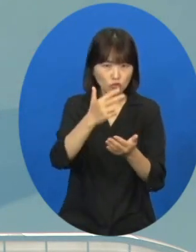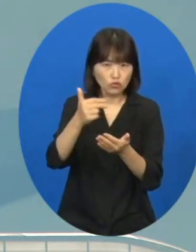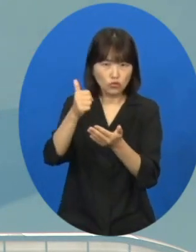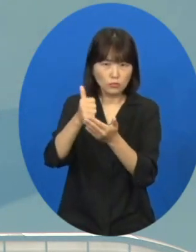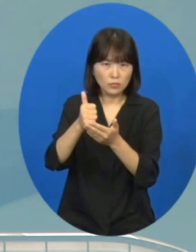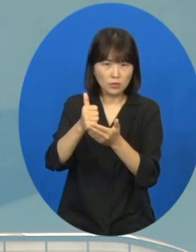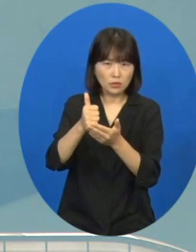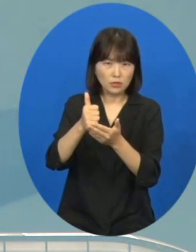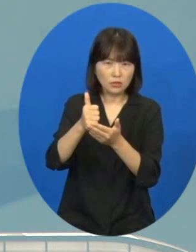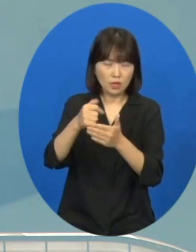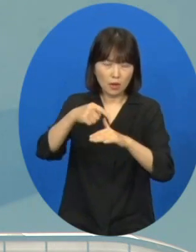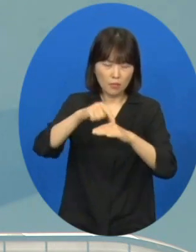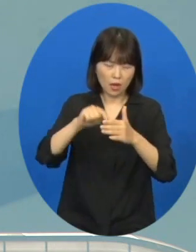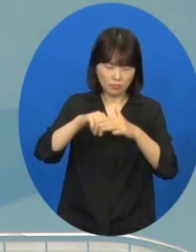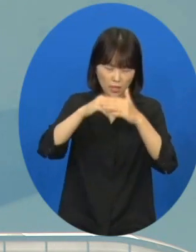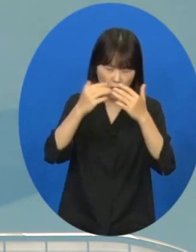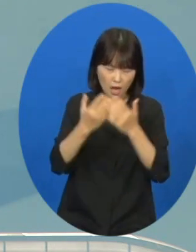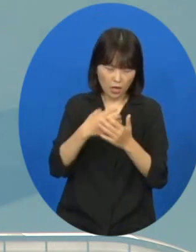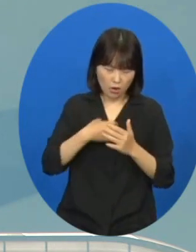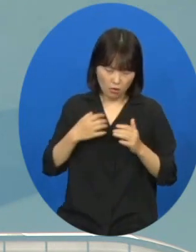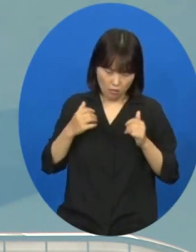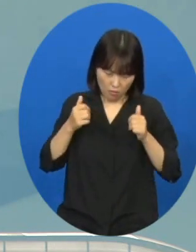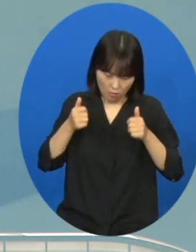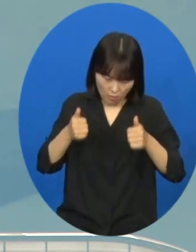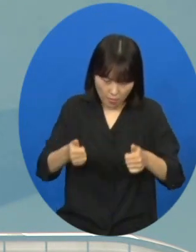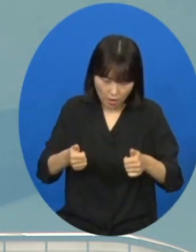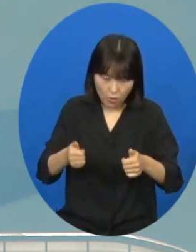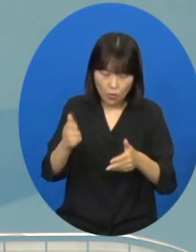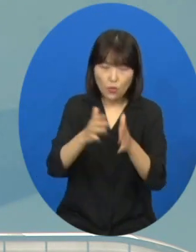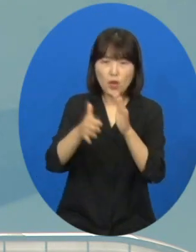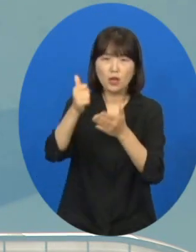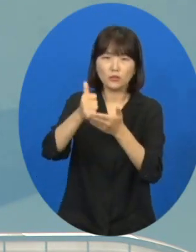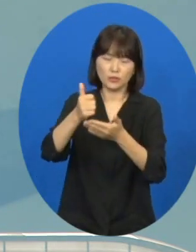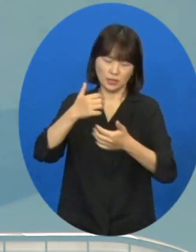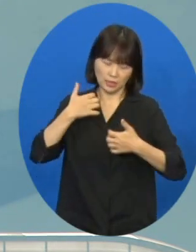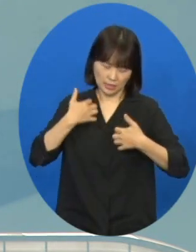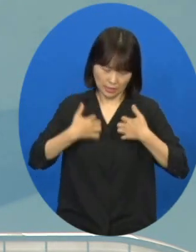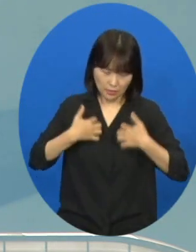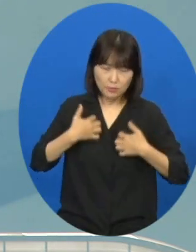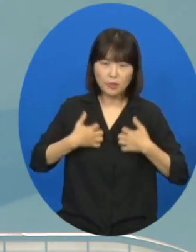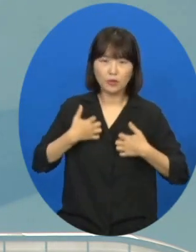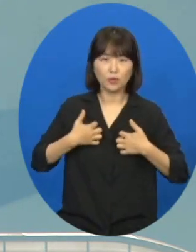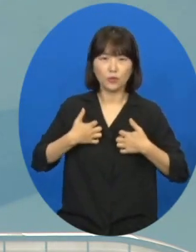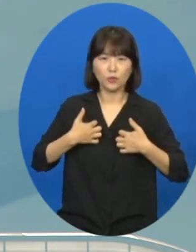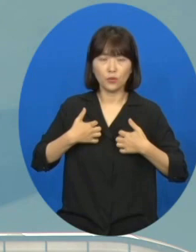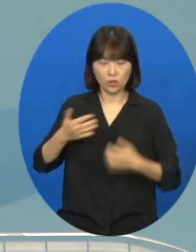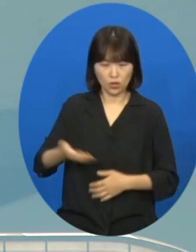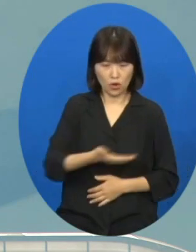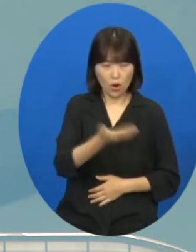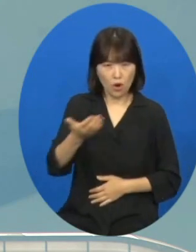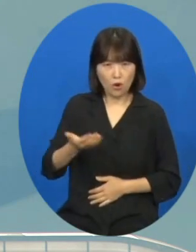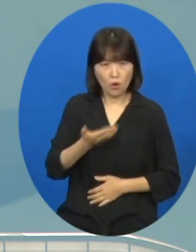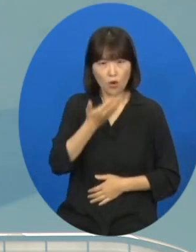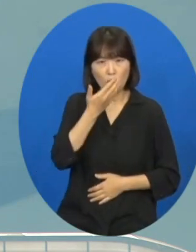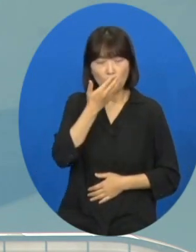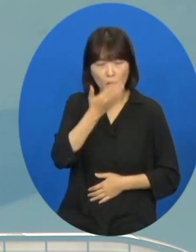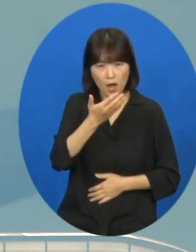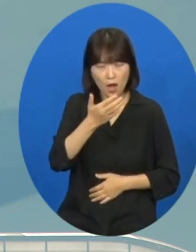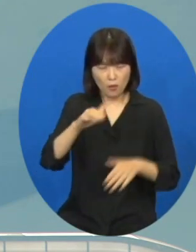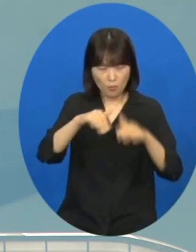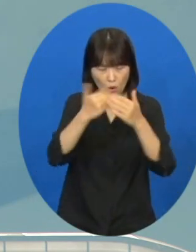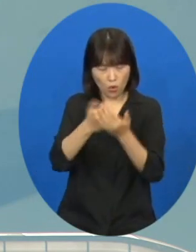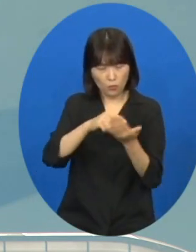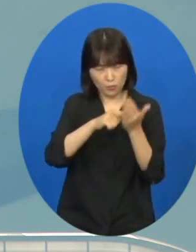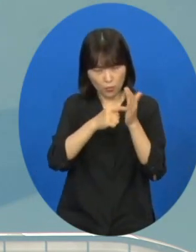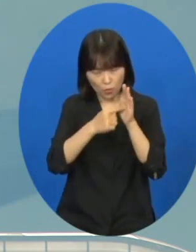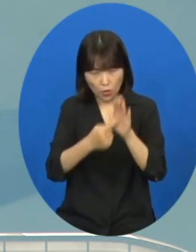주님께 마음을 다하여 경배하고 그 예수님을 기뻐하고 여러분이 할수 있는 모든 표현을